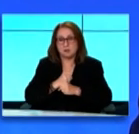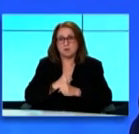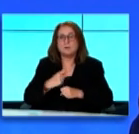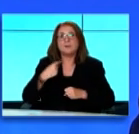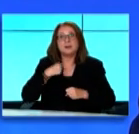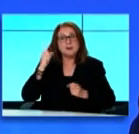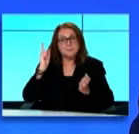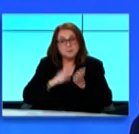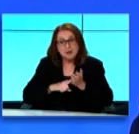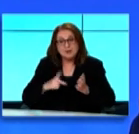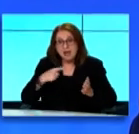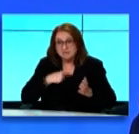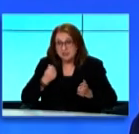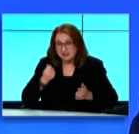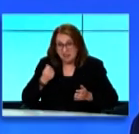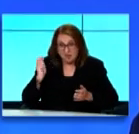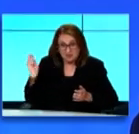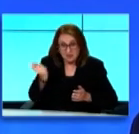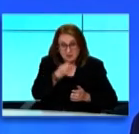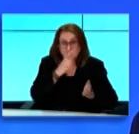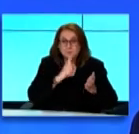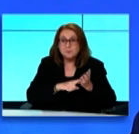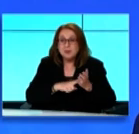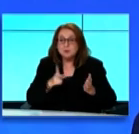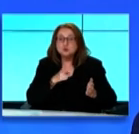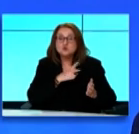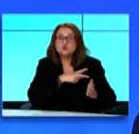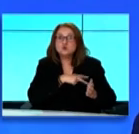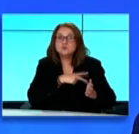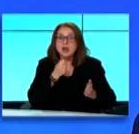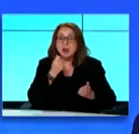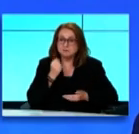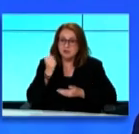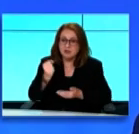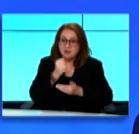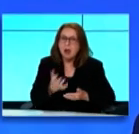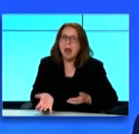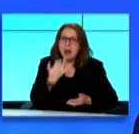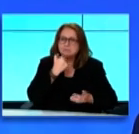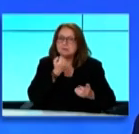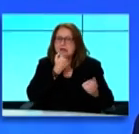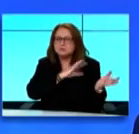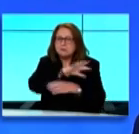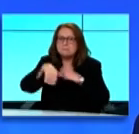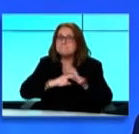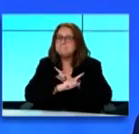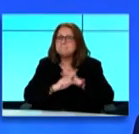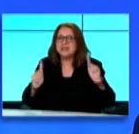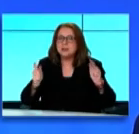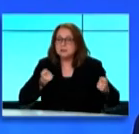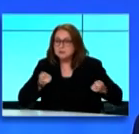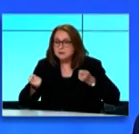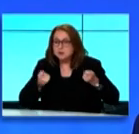απορροφηθούν σωστά από τους φορείς που τους λαμβάνουν και γι' αυτό και η πολιτική προστασία στο ζήτημα της πρόληψης θα έχει από εδώ και στο εξής